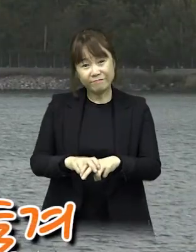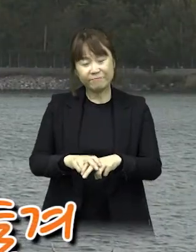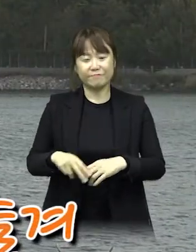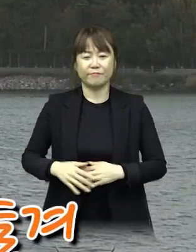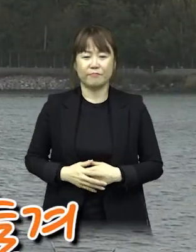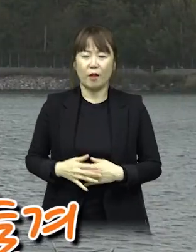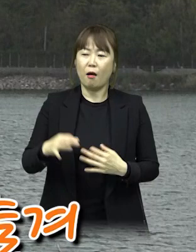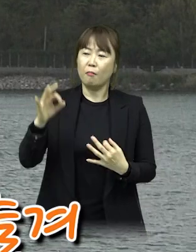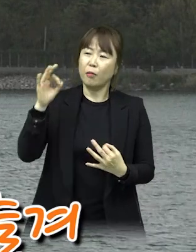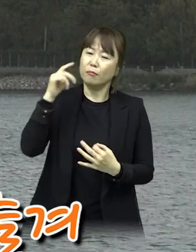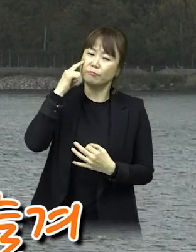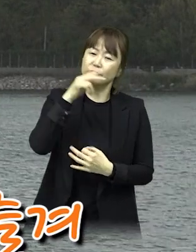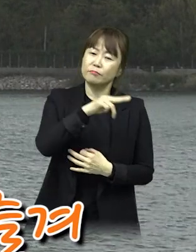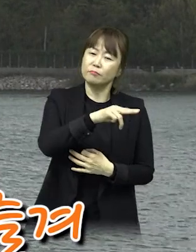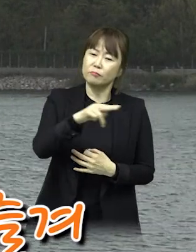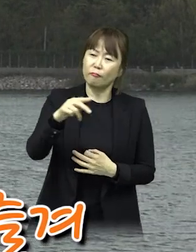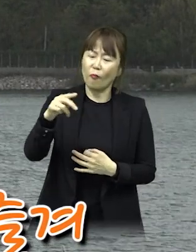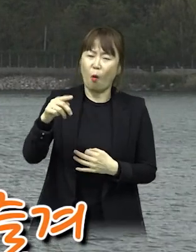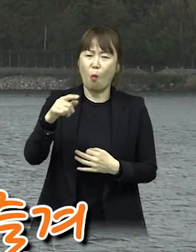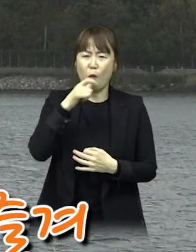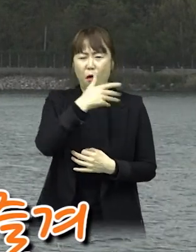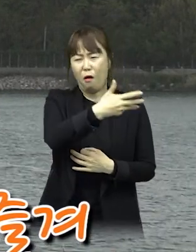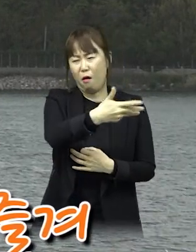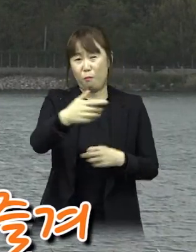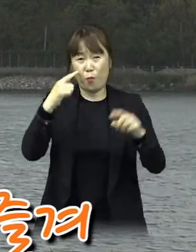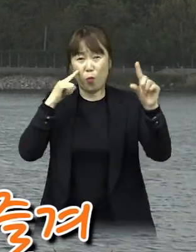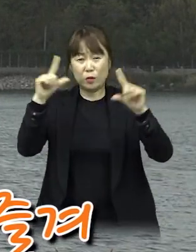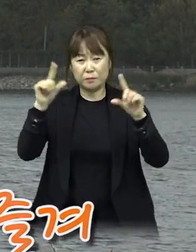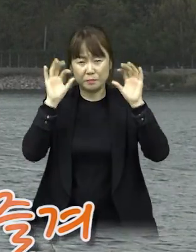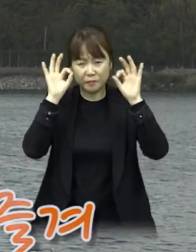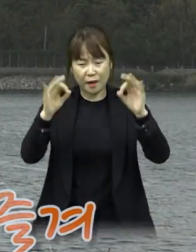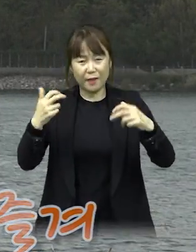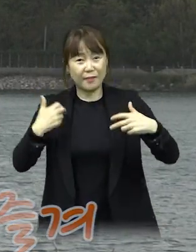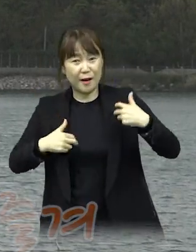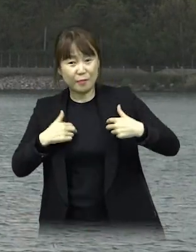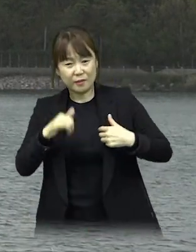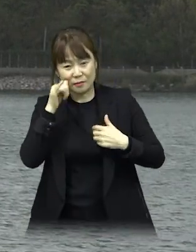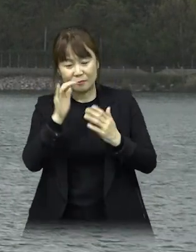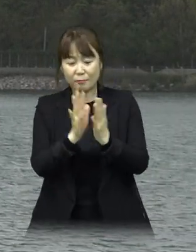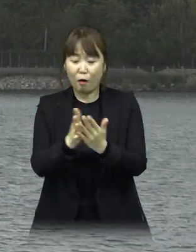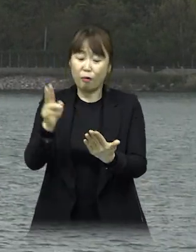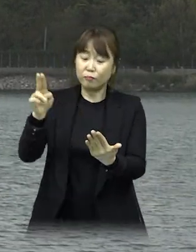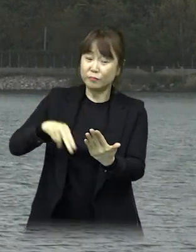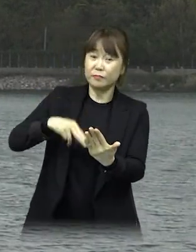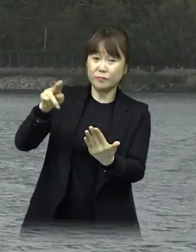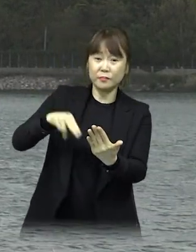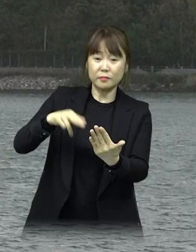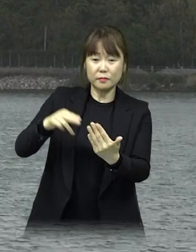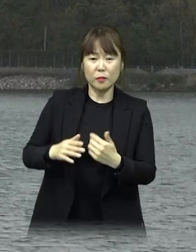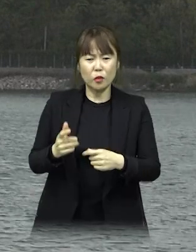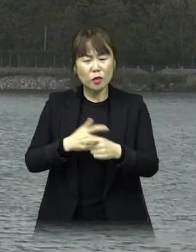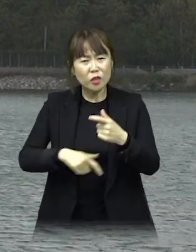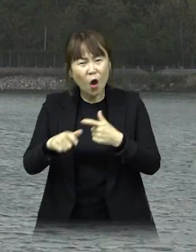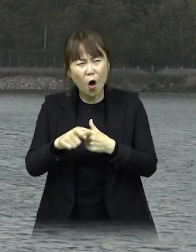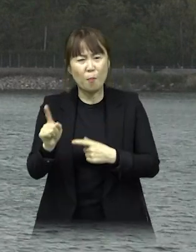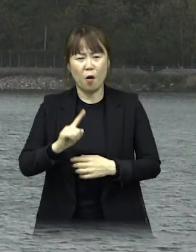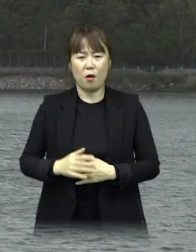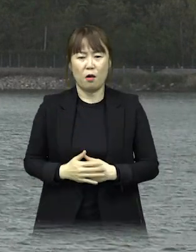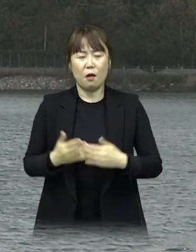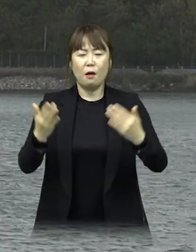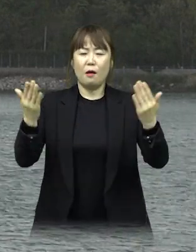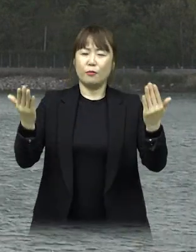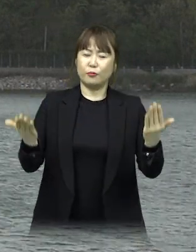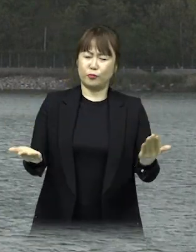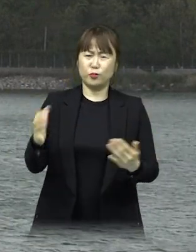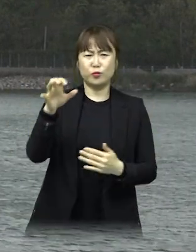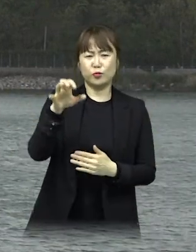앉아서 가만히 물을 바라보기도 하고 또는 재미난 내용이 있는 책을 읽으면 더욱더 편리한